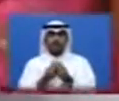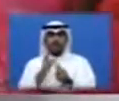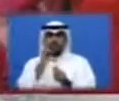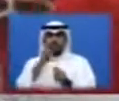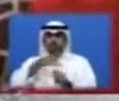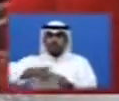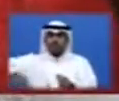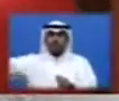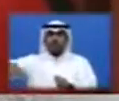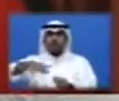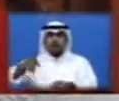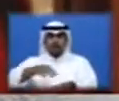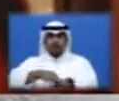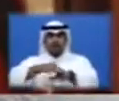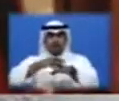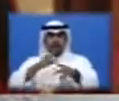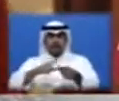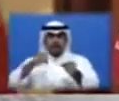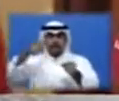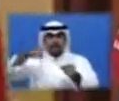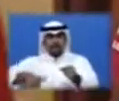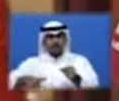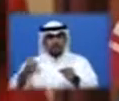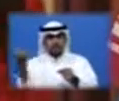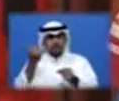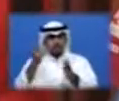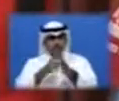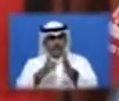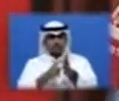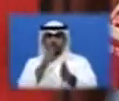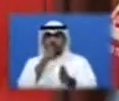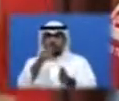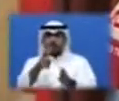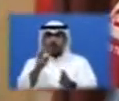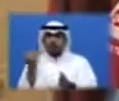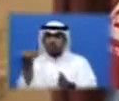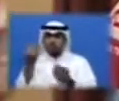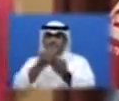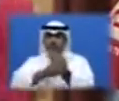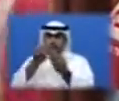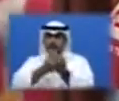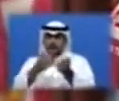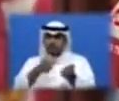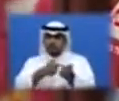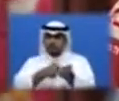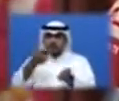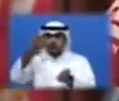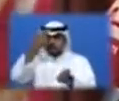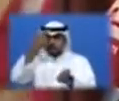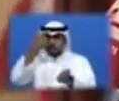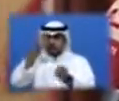كل مواطن خليجي له حق الرعاية الصحية في المؤسسات الصحية